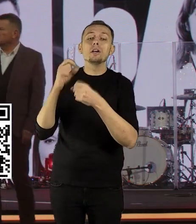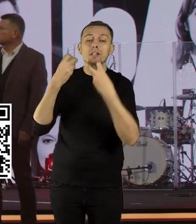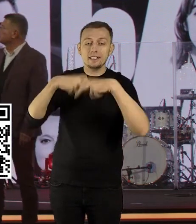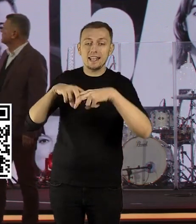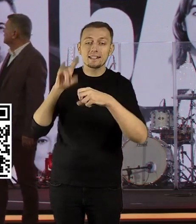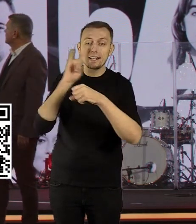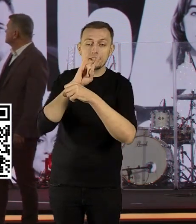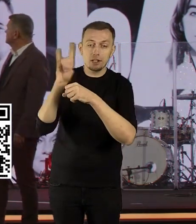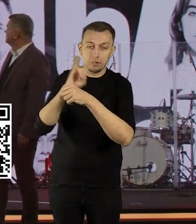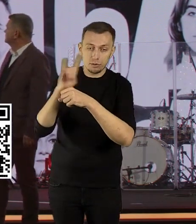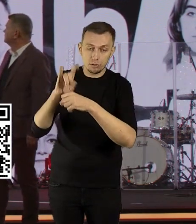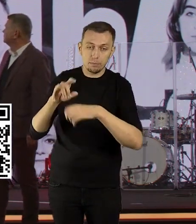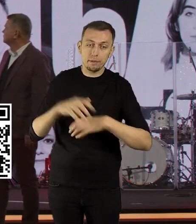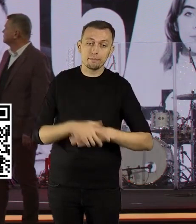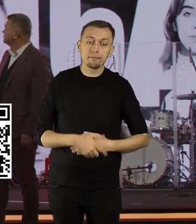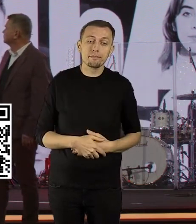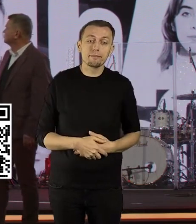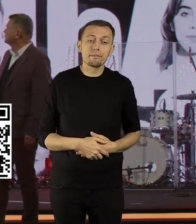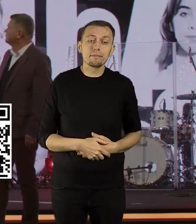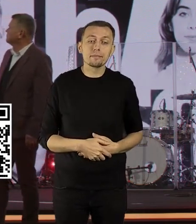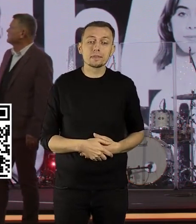To się jeszcze będzie wyświetlać.